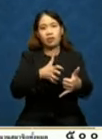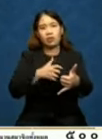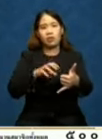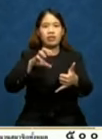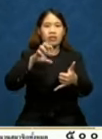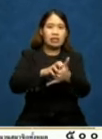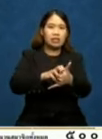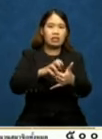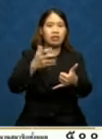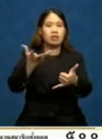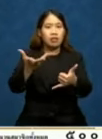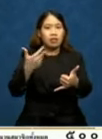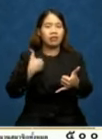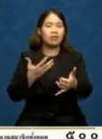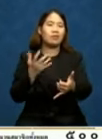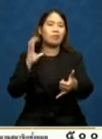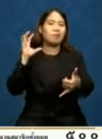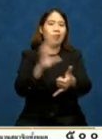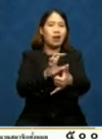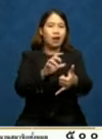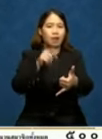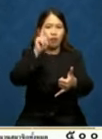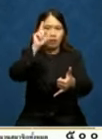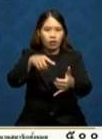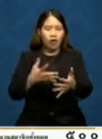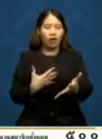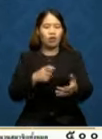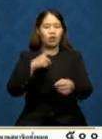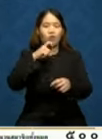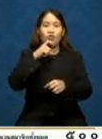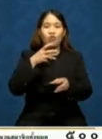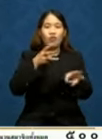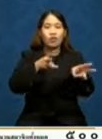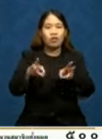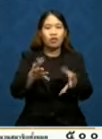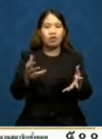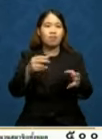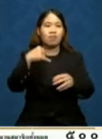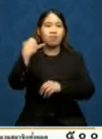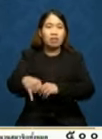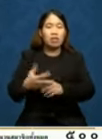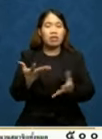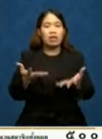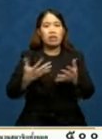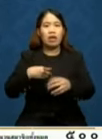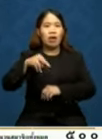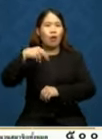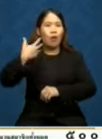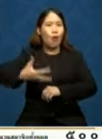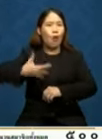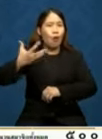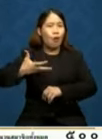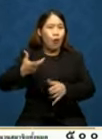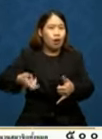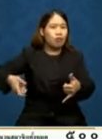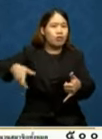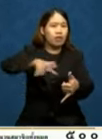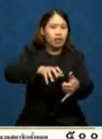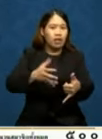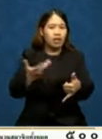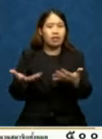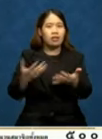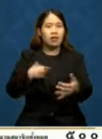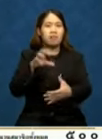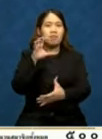กกัดบังคับให้เด็กอยู่ในท่าทางที่ผิดธรรมชาติการนาบของร้อนการเอาน้ำร้อนลวกหรือการบัง